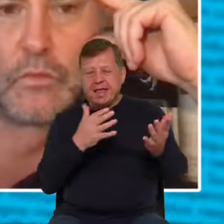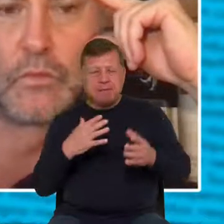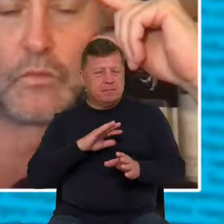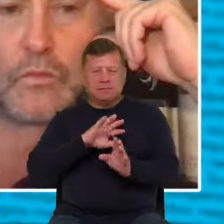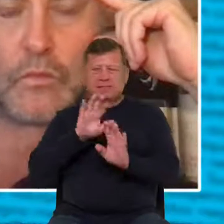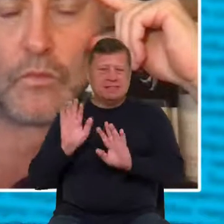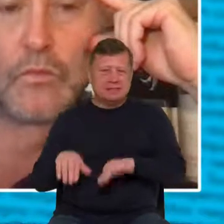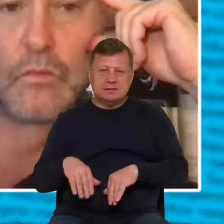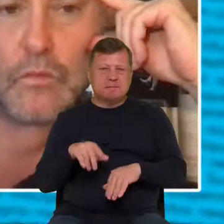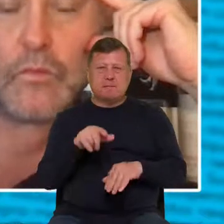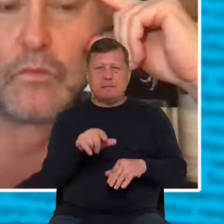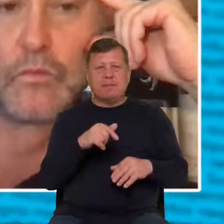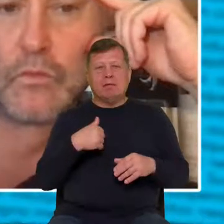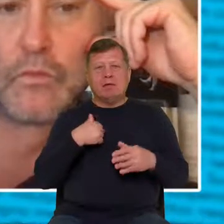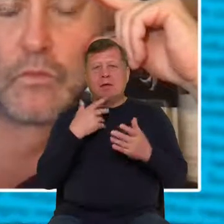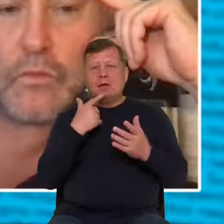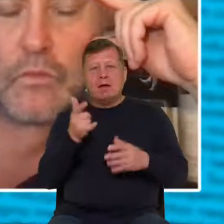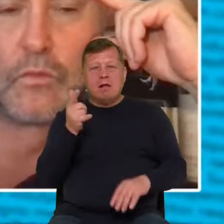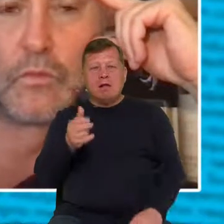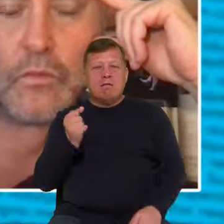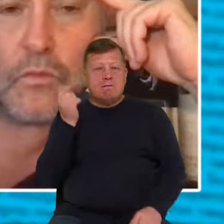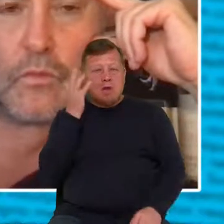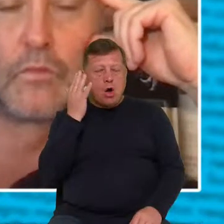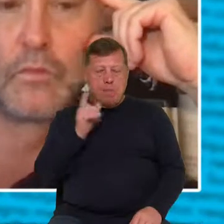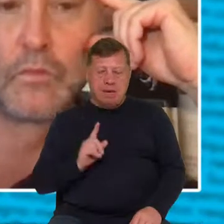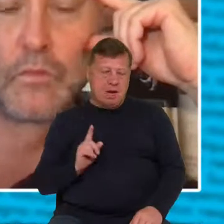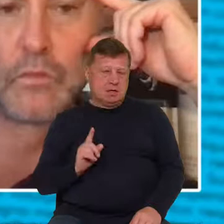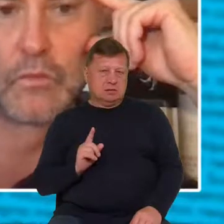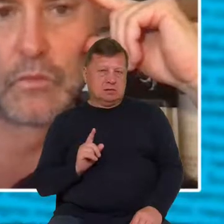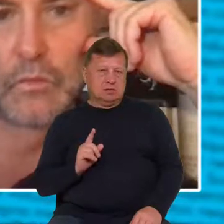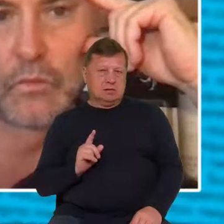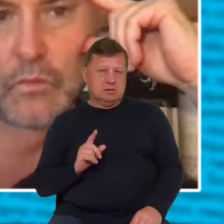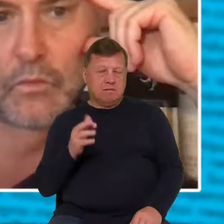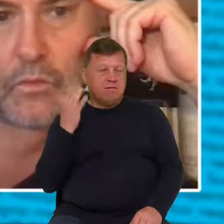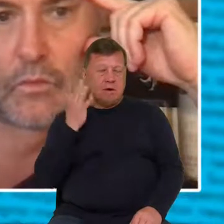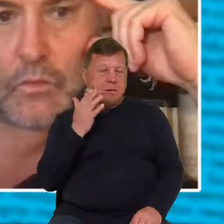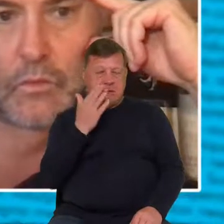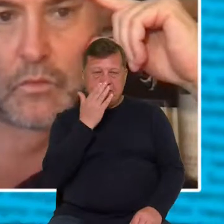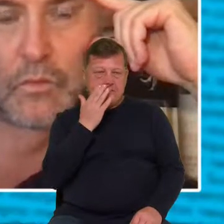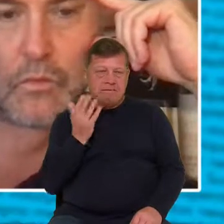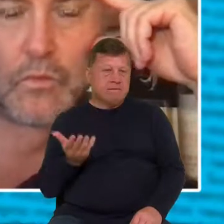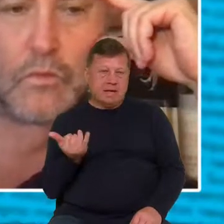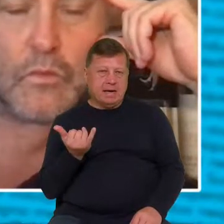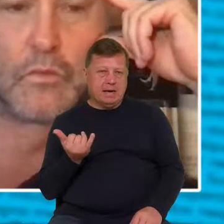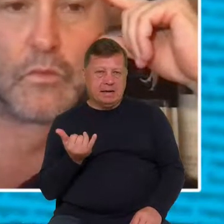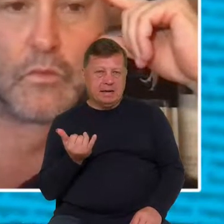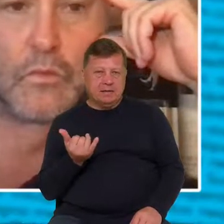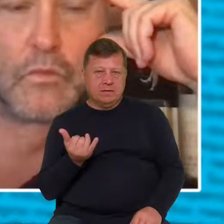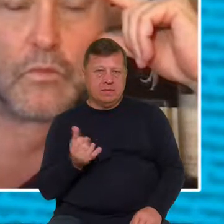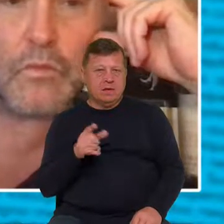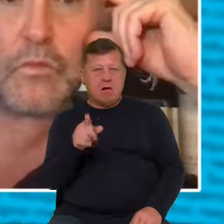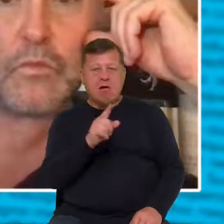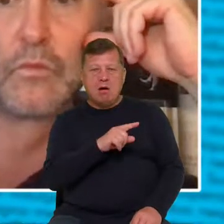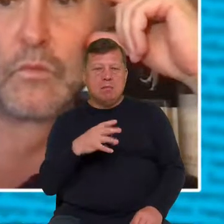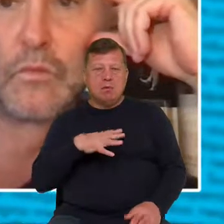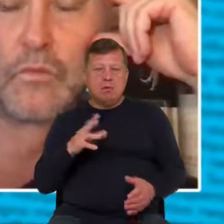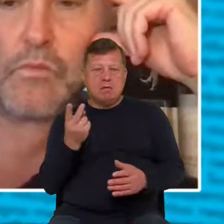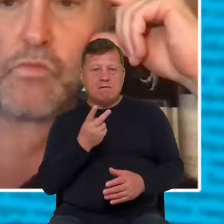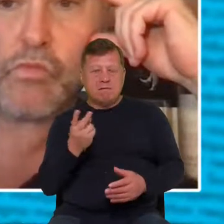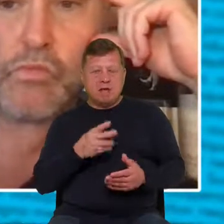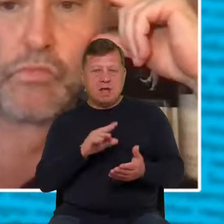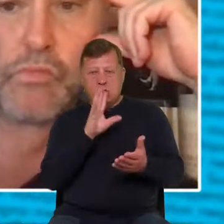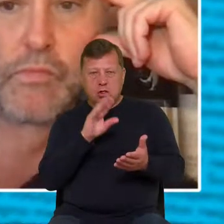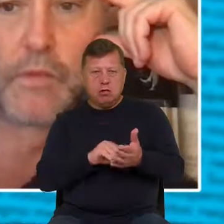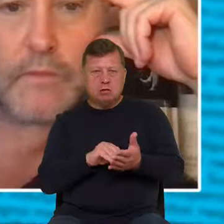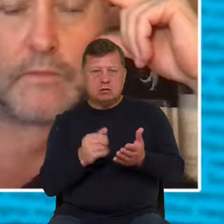a jak wiele to jest właśnie wyobrażenie sobie tego, co oni, czego doświadczyli. Oczywiście wszystko na